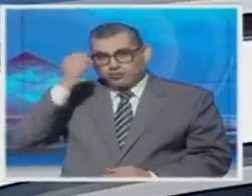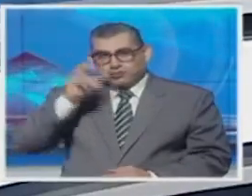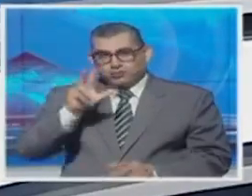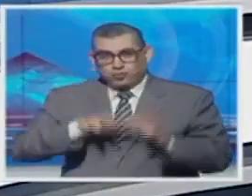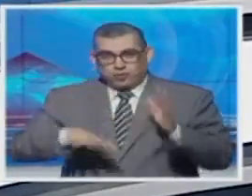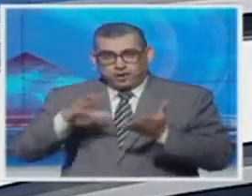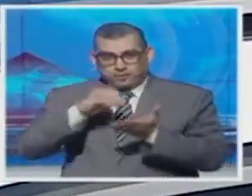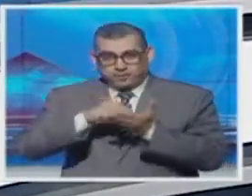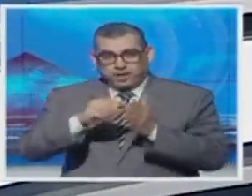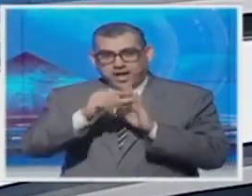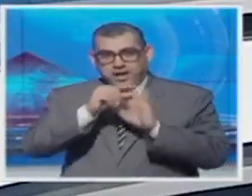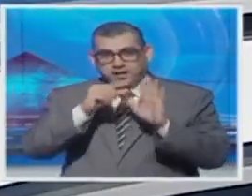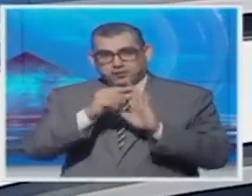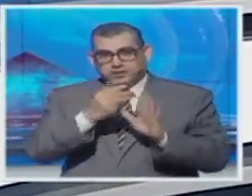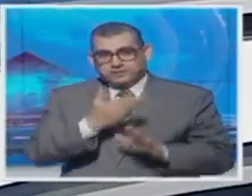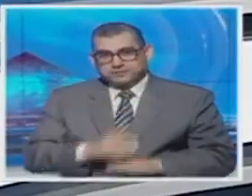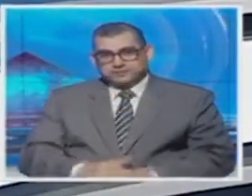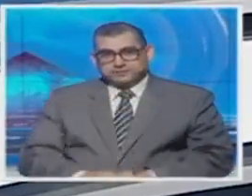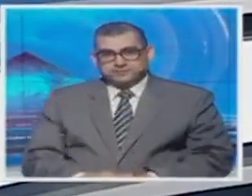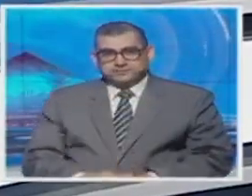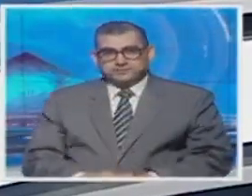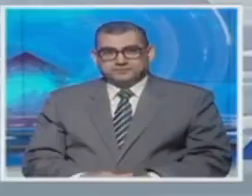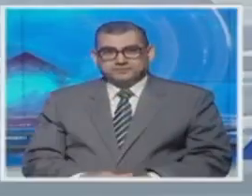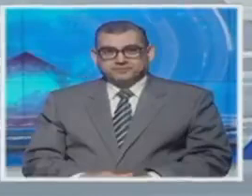بمشاهدينا، ونبدأ النشرة بالعناوين.